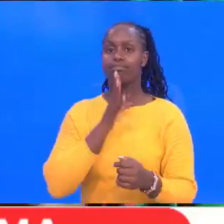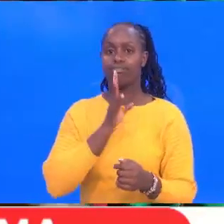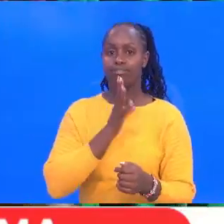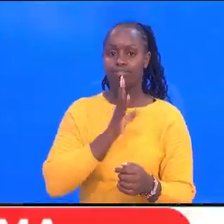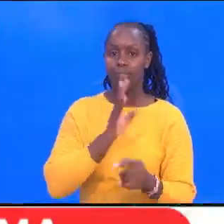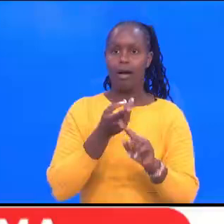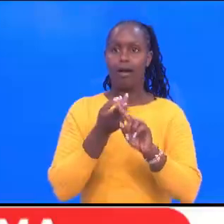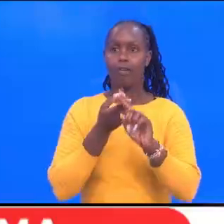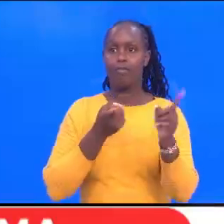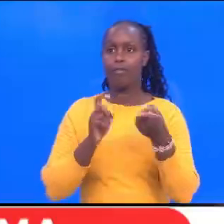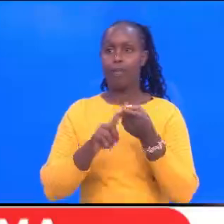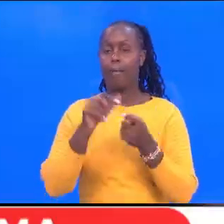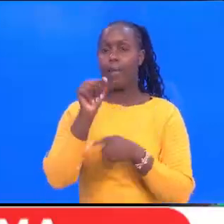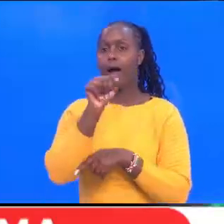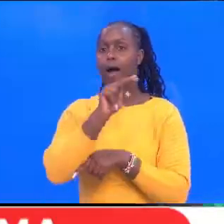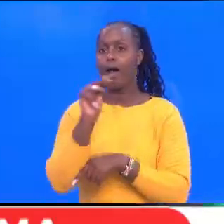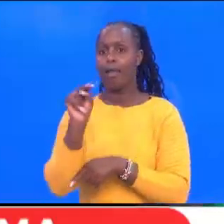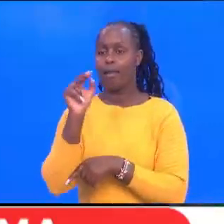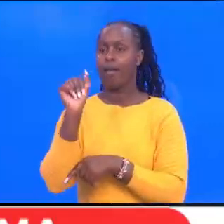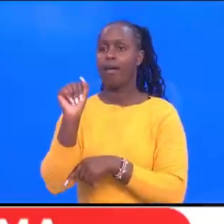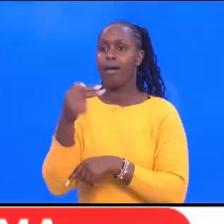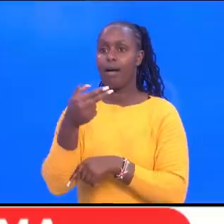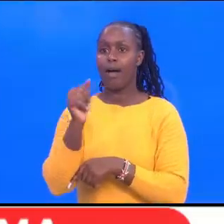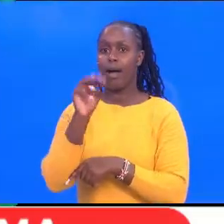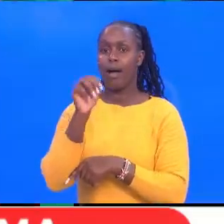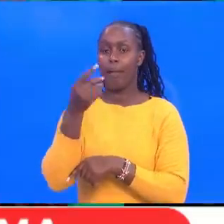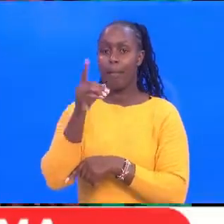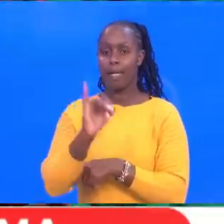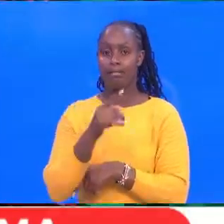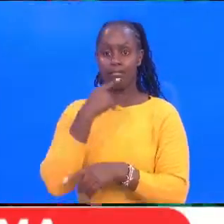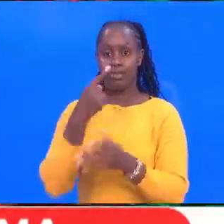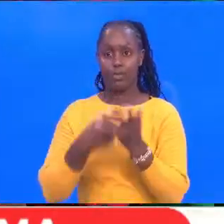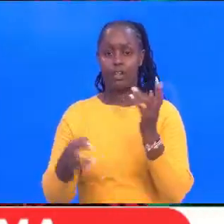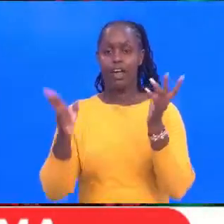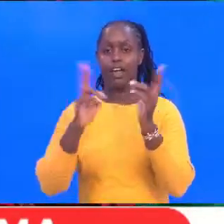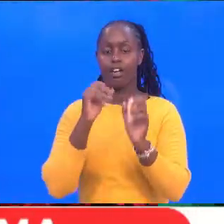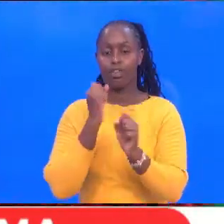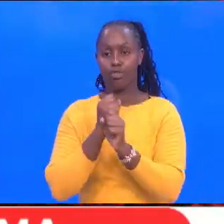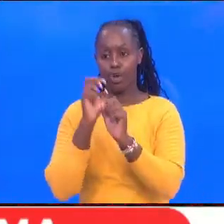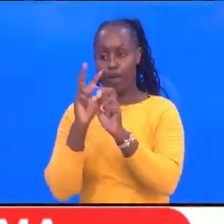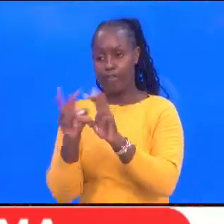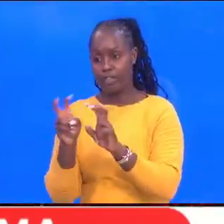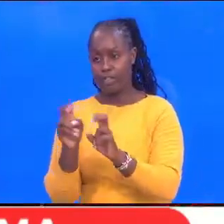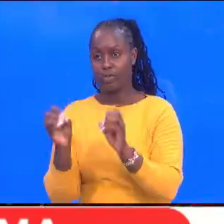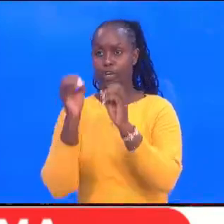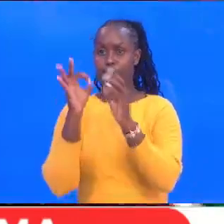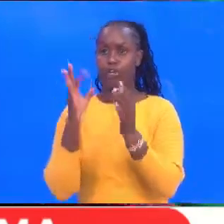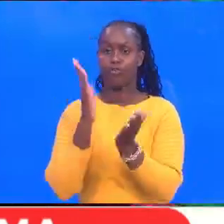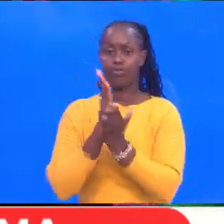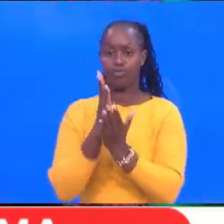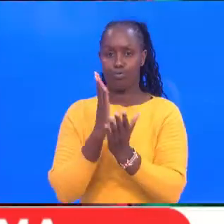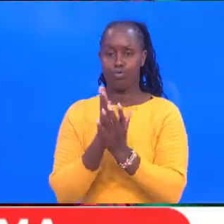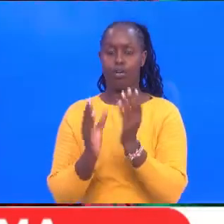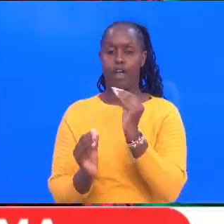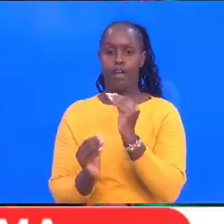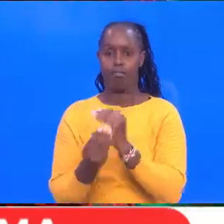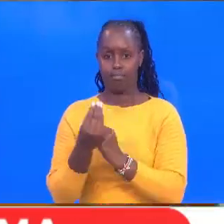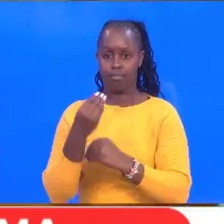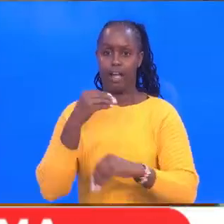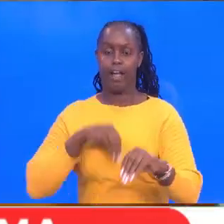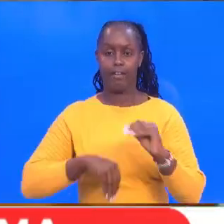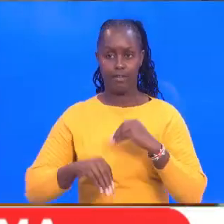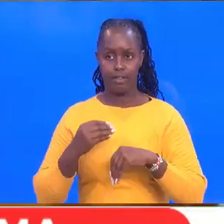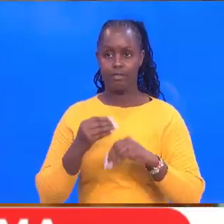idara ya mahakama, amesema kuwa idara hiyo ii tayari kufanya uchunguzi ikiwa madai ya ufisadi yatawasilishwa kwa njia